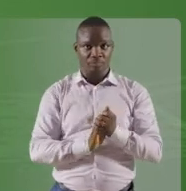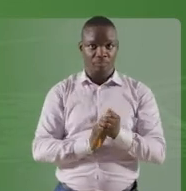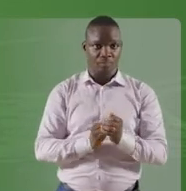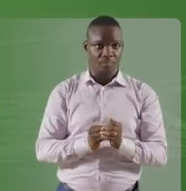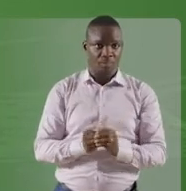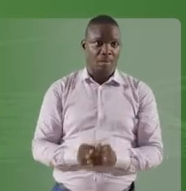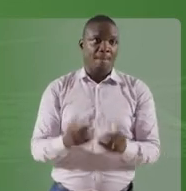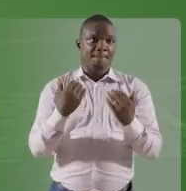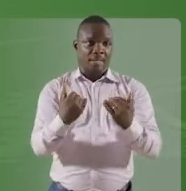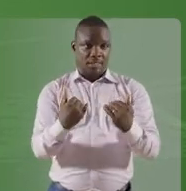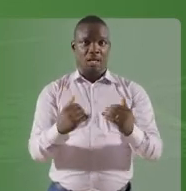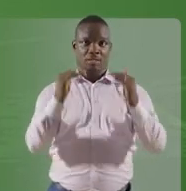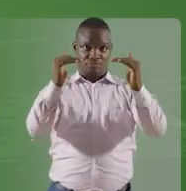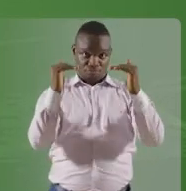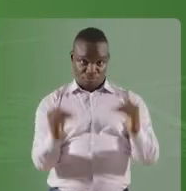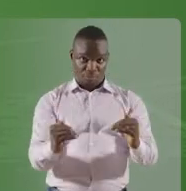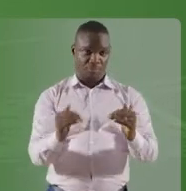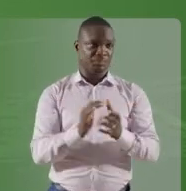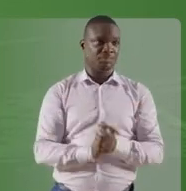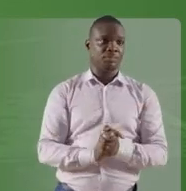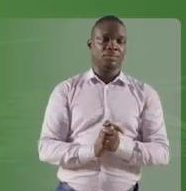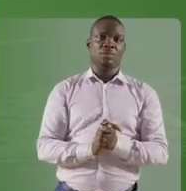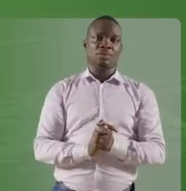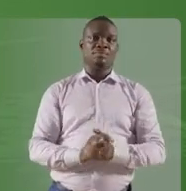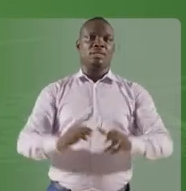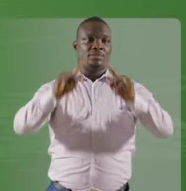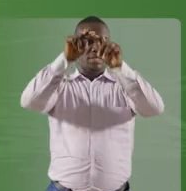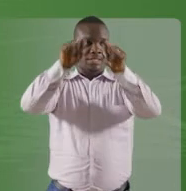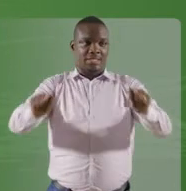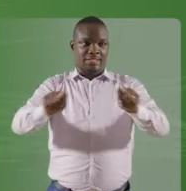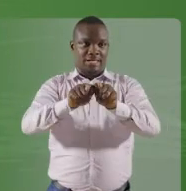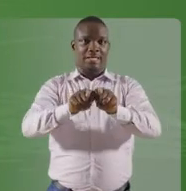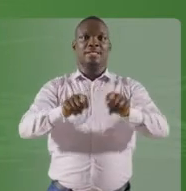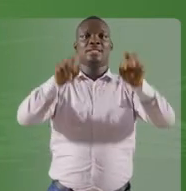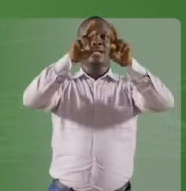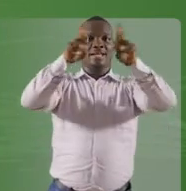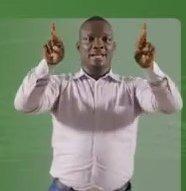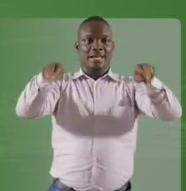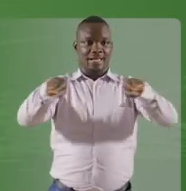La configuration que nous vous présentons est le triangle rectangle tout court.